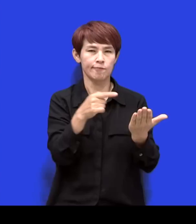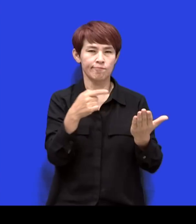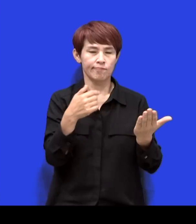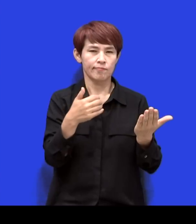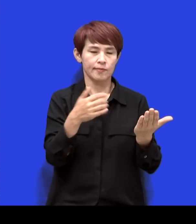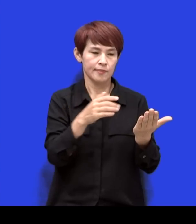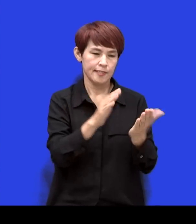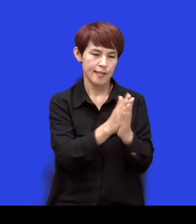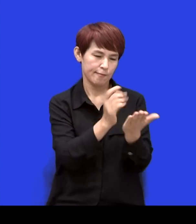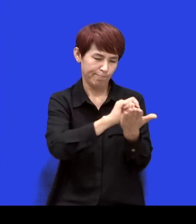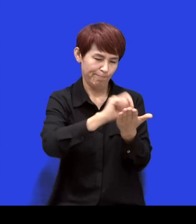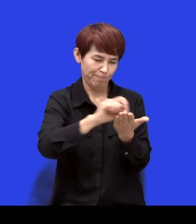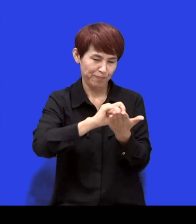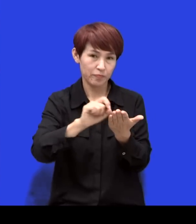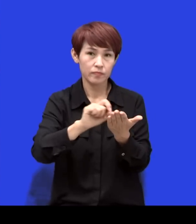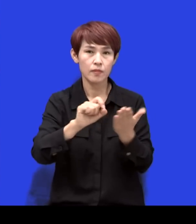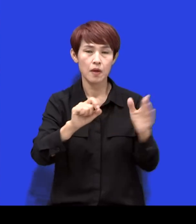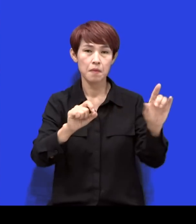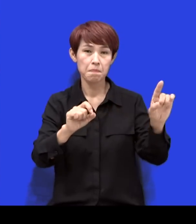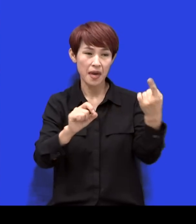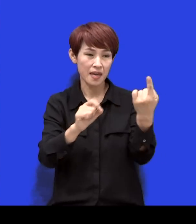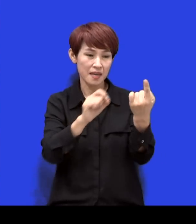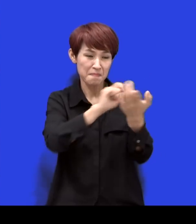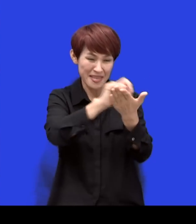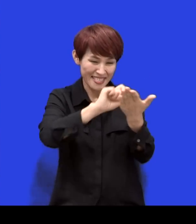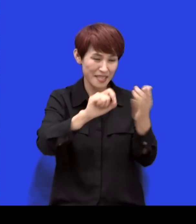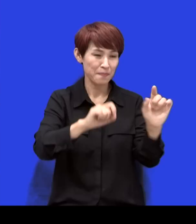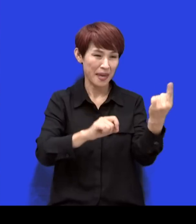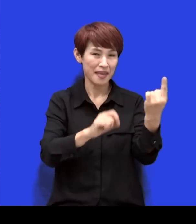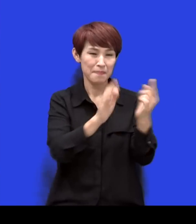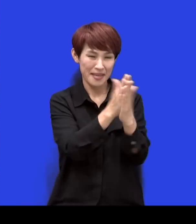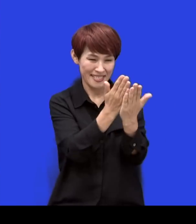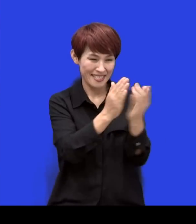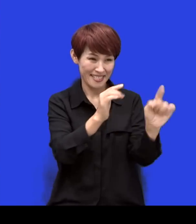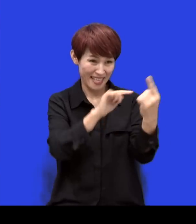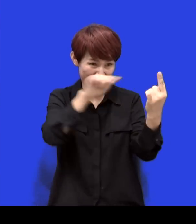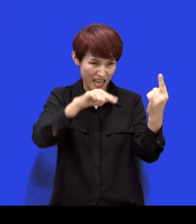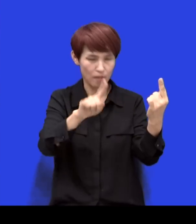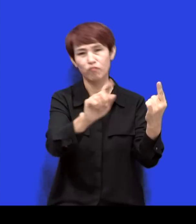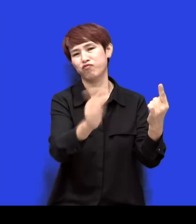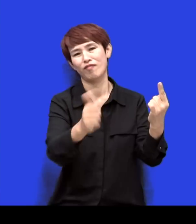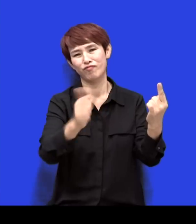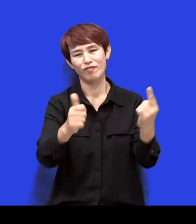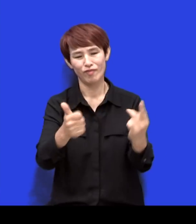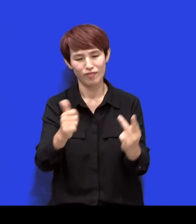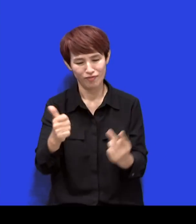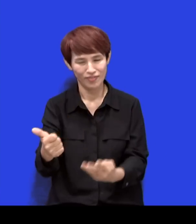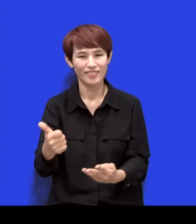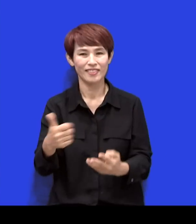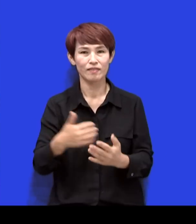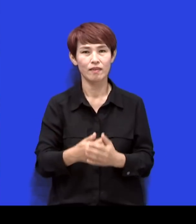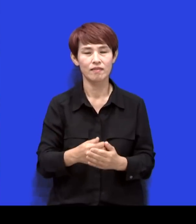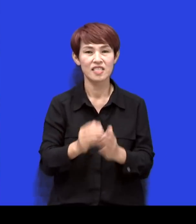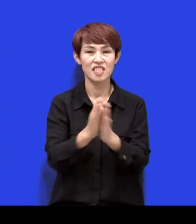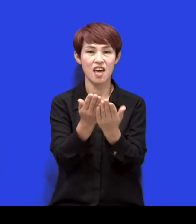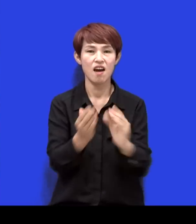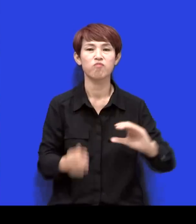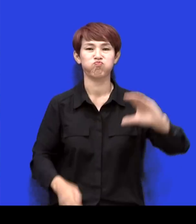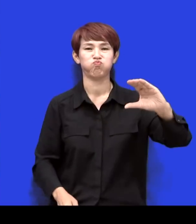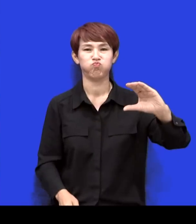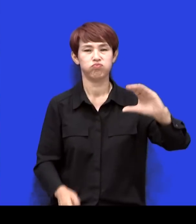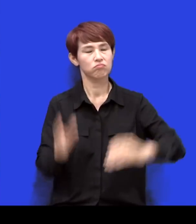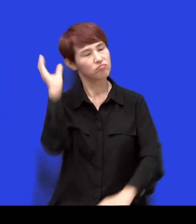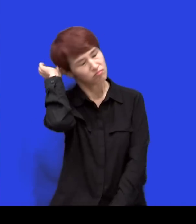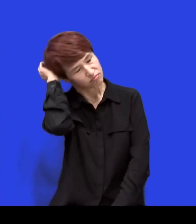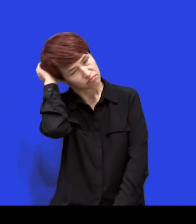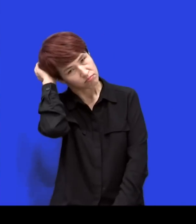550페이지고 100페이지마다 한 명씩 죽어요. 캐릭터가. 그리고 이제 이게 워낙 두꺼워서 이제 배고 잘 수도 있고 이걸로 이제